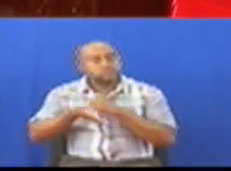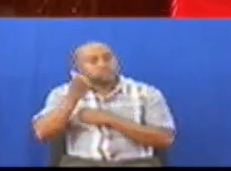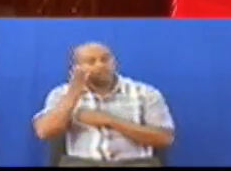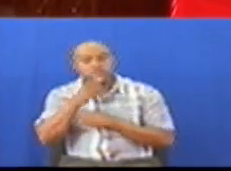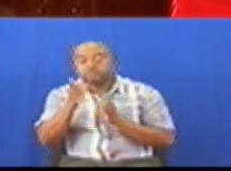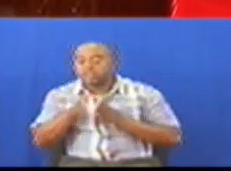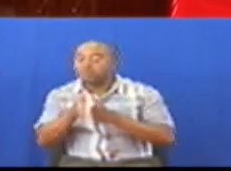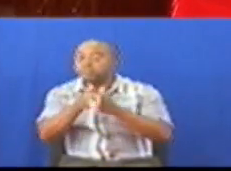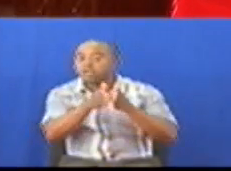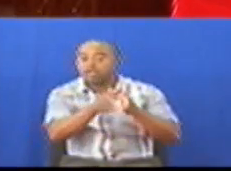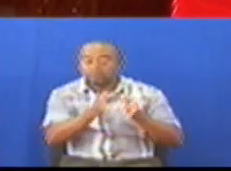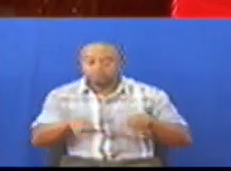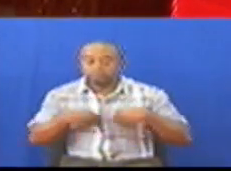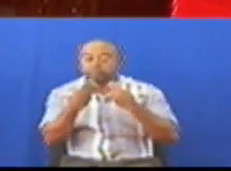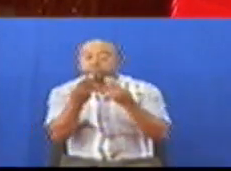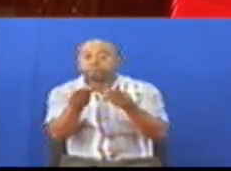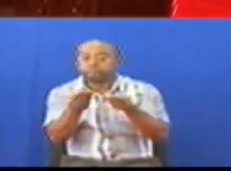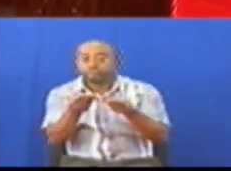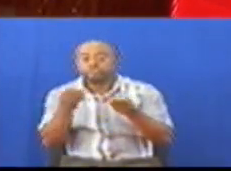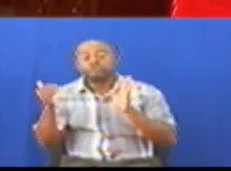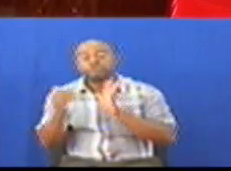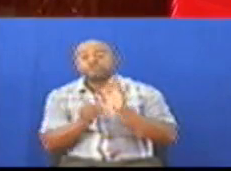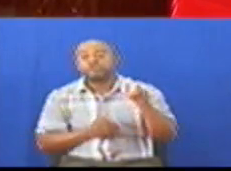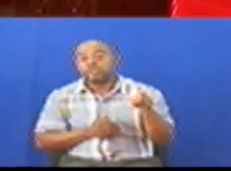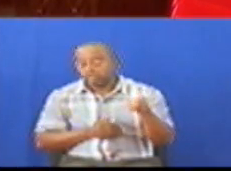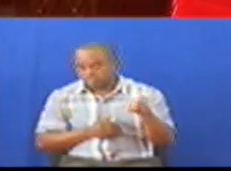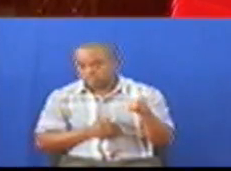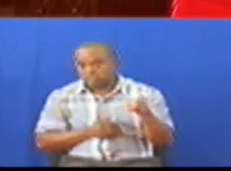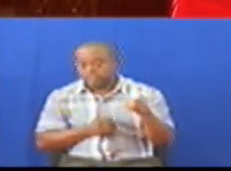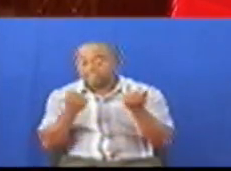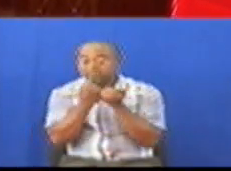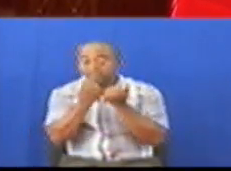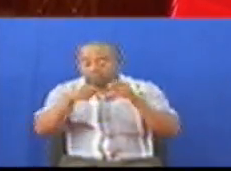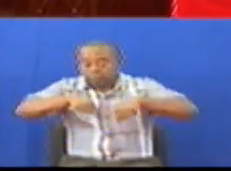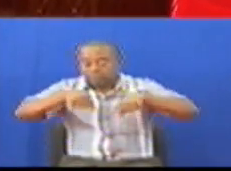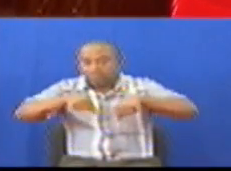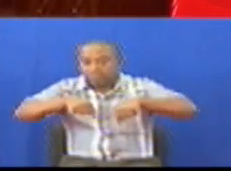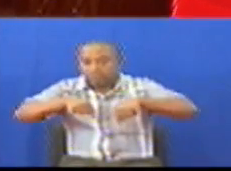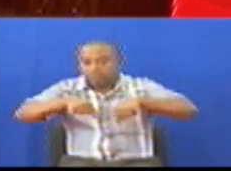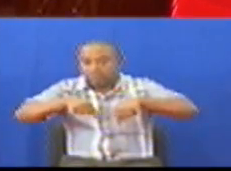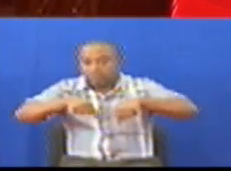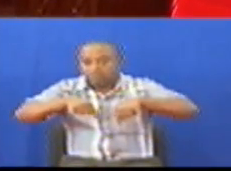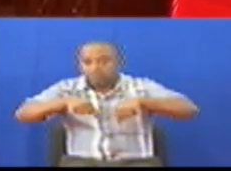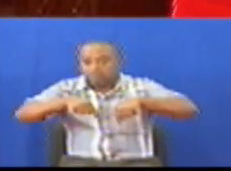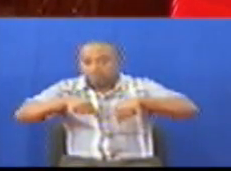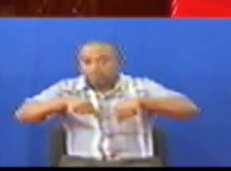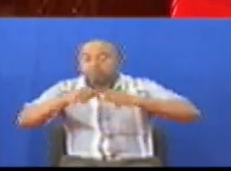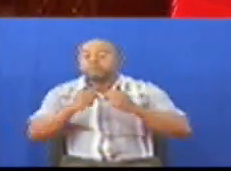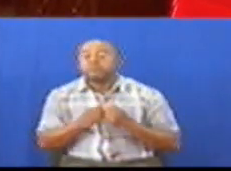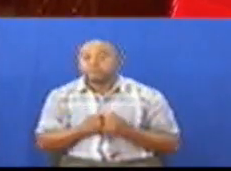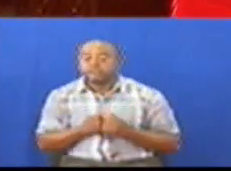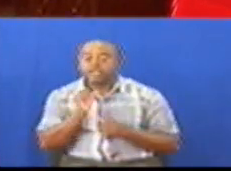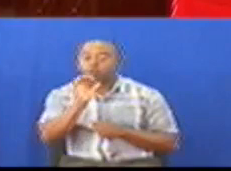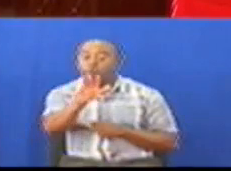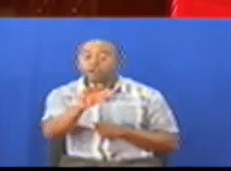katika sheria iliyotungwa na bunge, yani the sheria Local Government District Authority Act and the Local Government Urban Authority Act ya